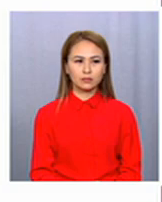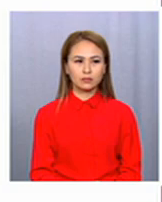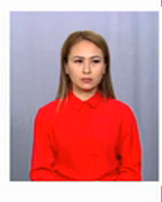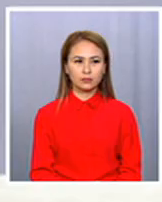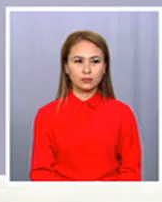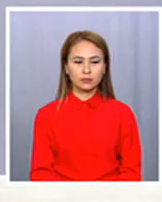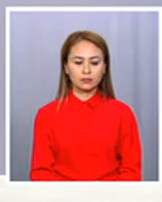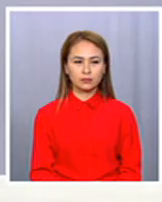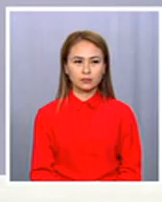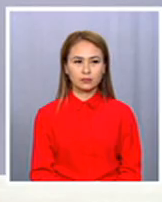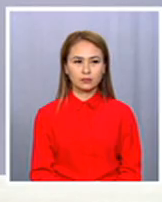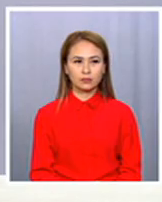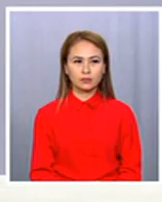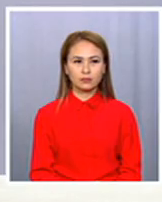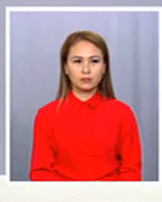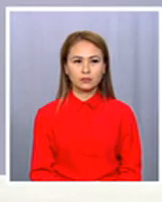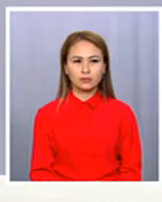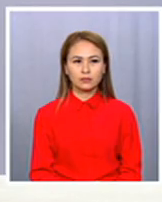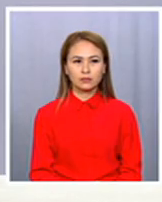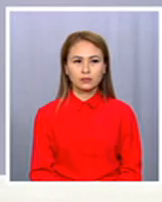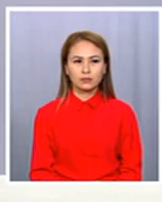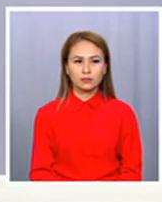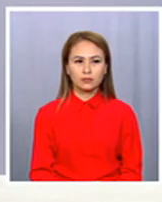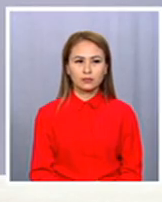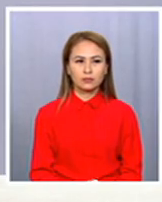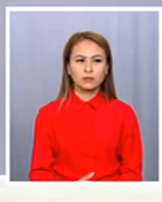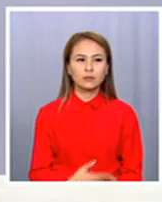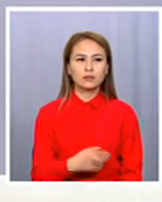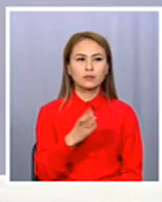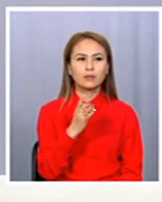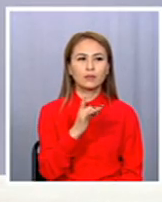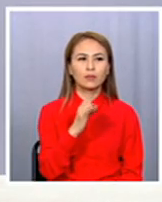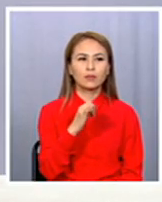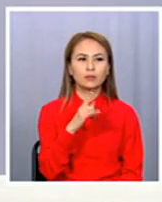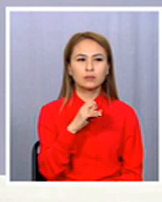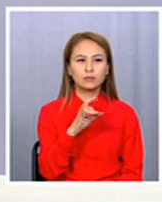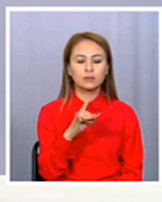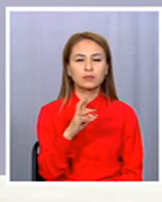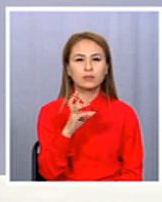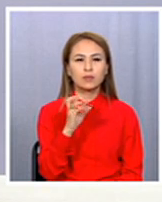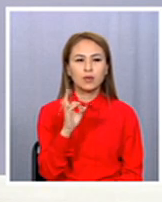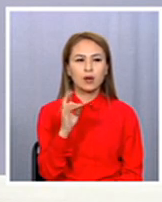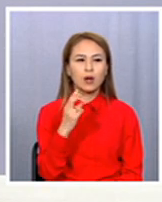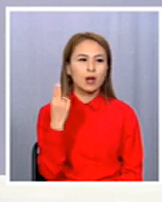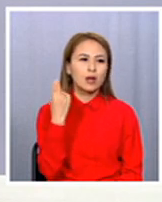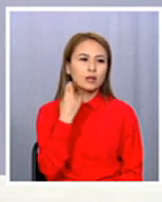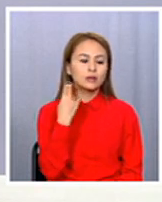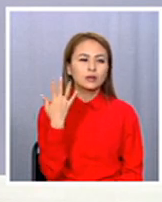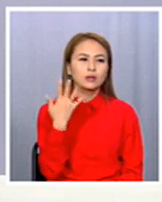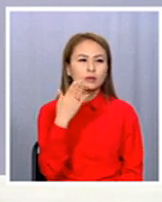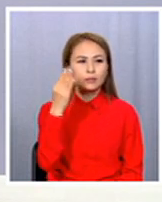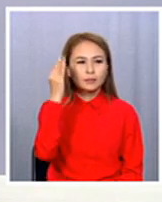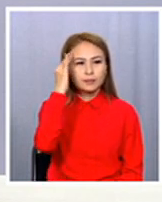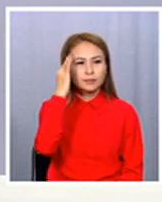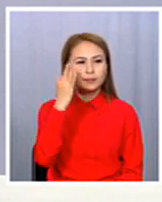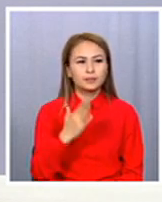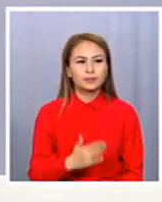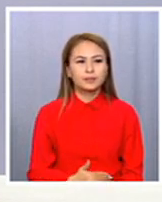Интернет, браузер, брауз, ағылшын тілінен аударғанда қандай мағына береді?